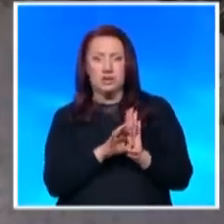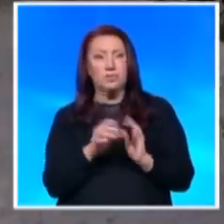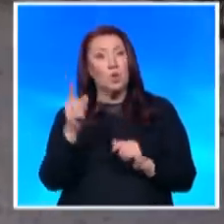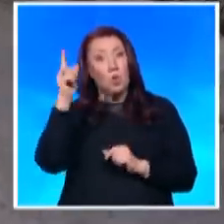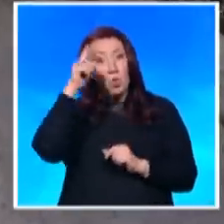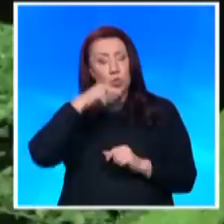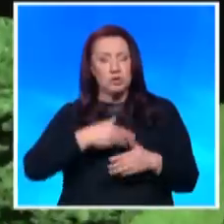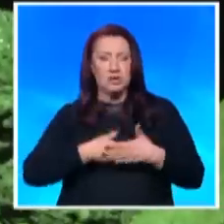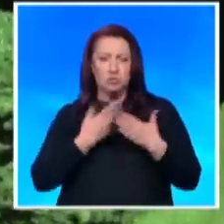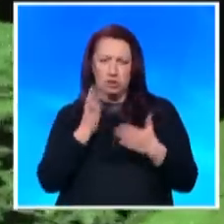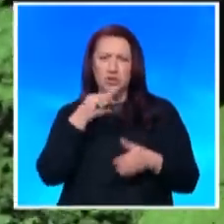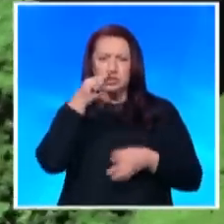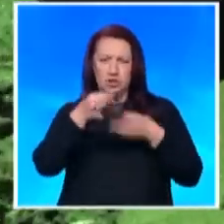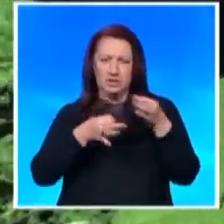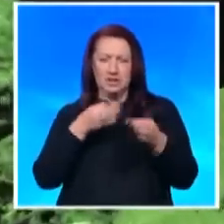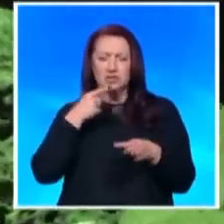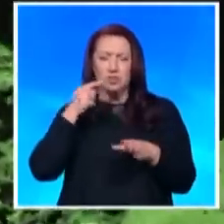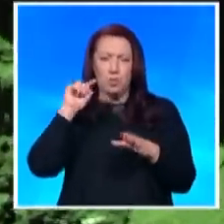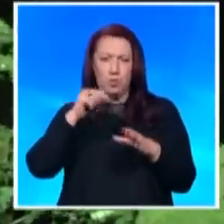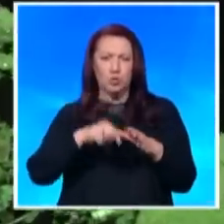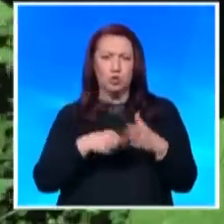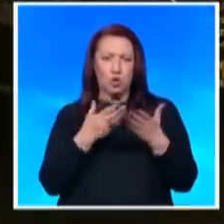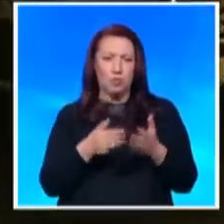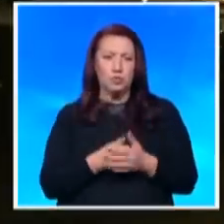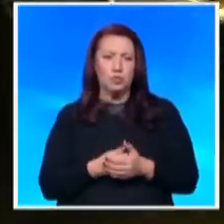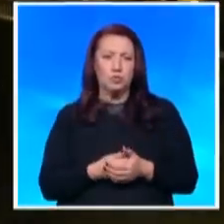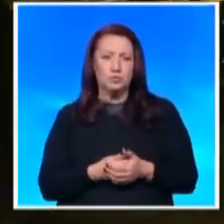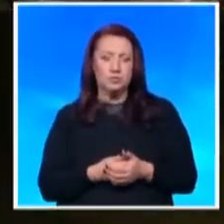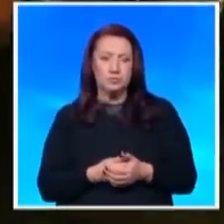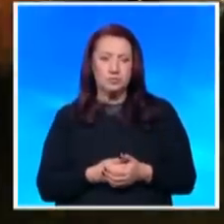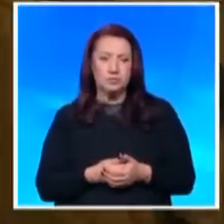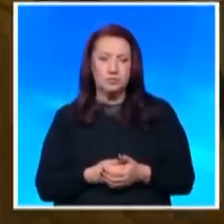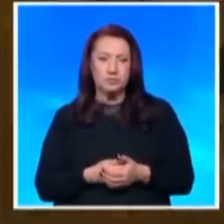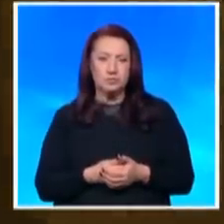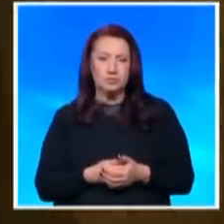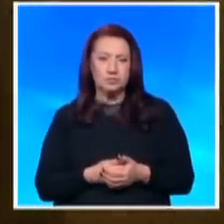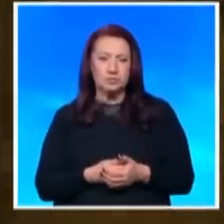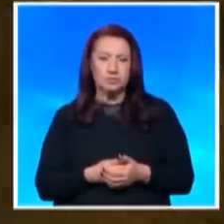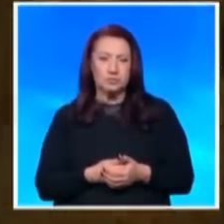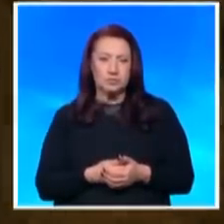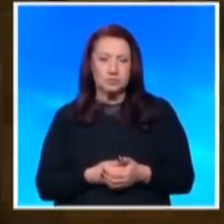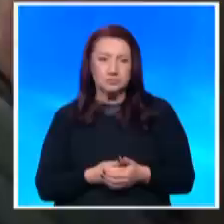утре сутринта в предаването на BTV тази неделя в рубриката Глас с Тина Ивайлова.